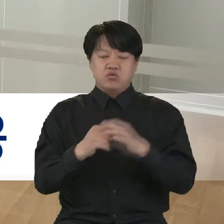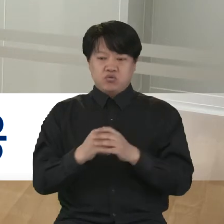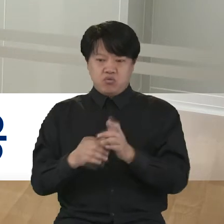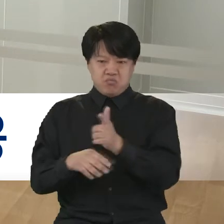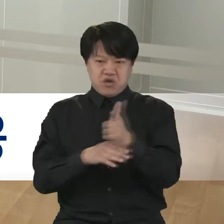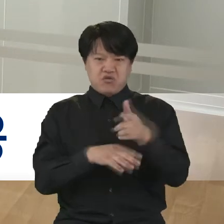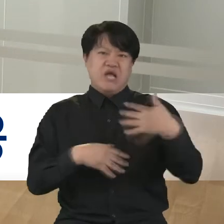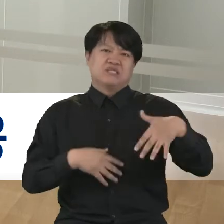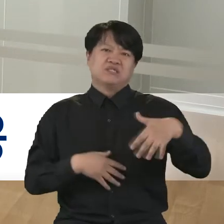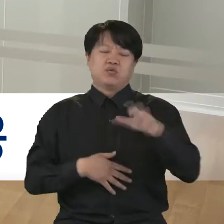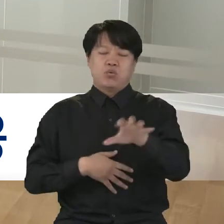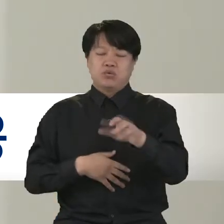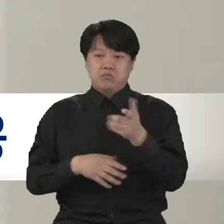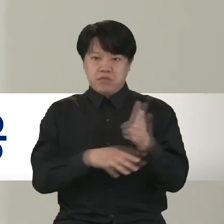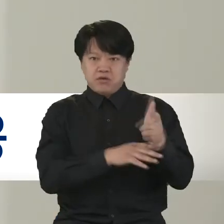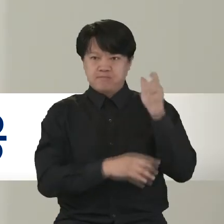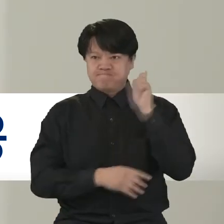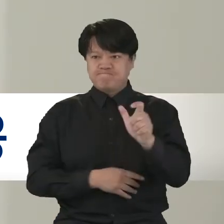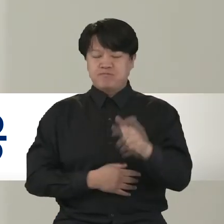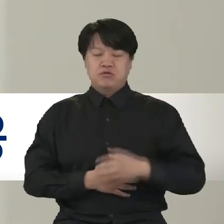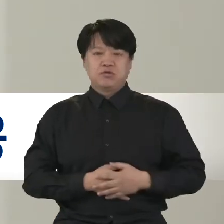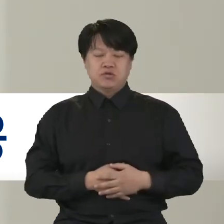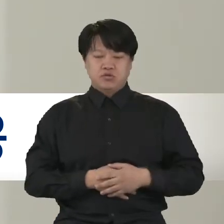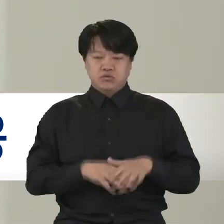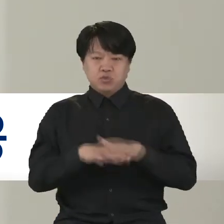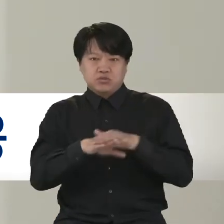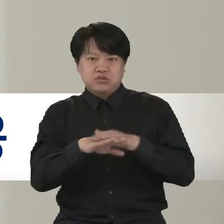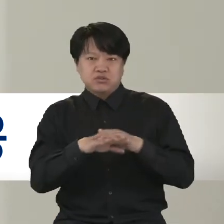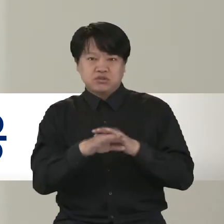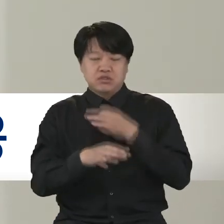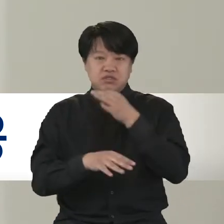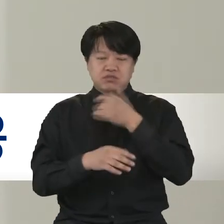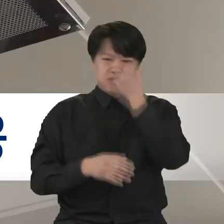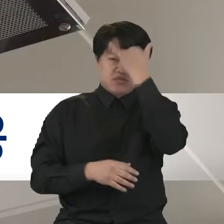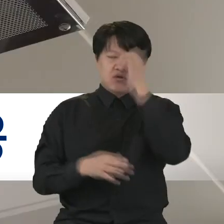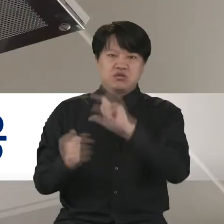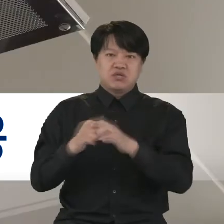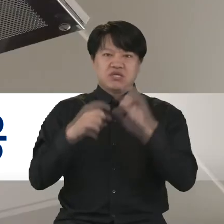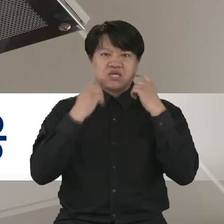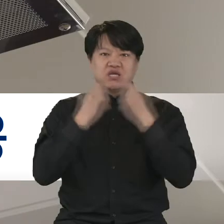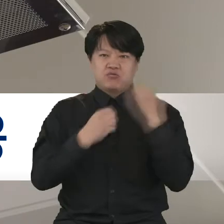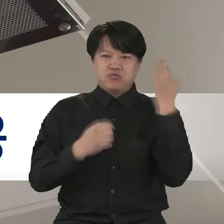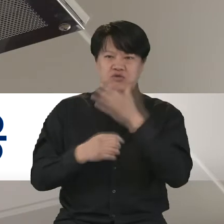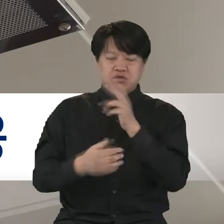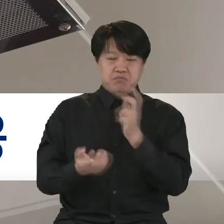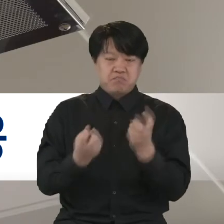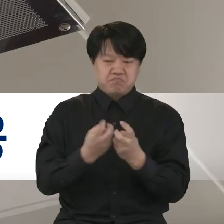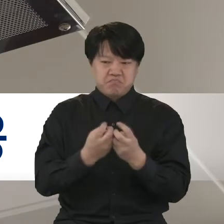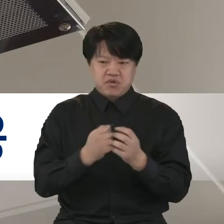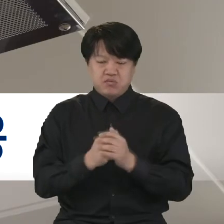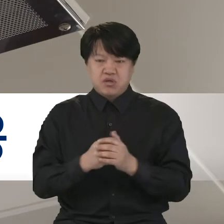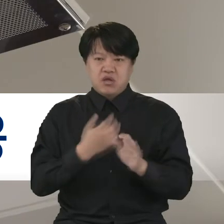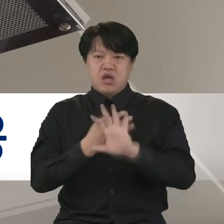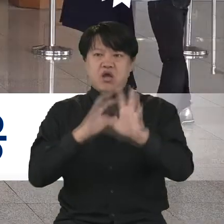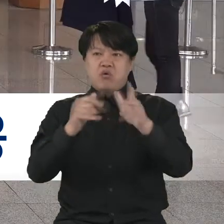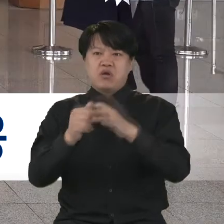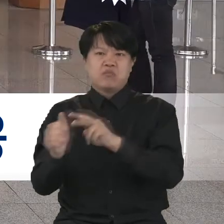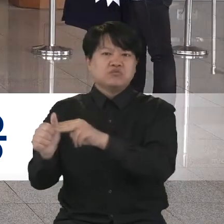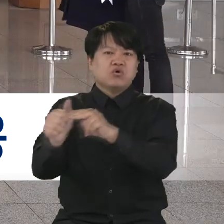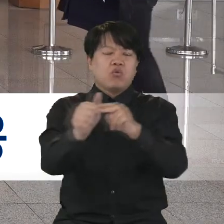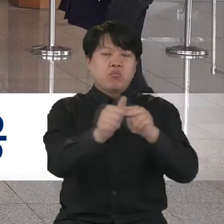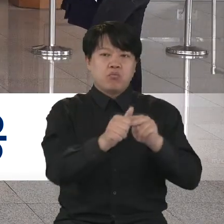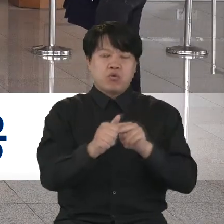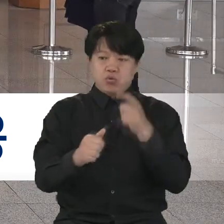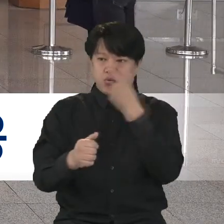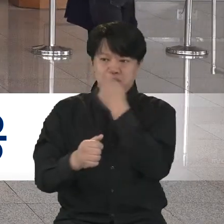취약지 에 대한 방역을 강화하는 한편 손 식기와 지침 예절 등 개인위생 수칙 와 해외 감염병 발생 정보를